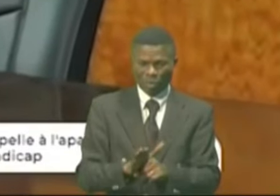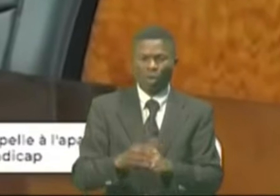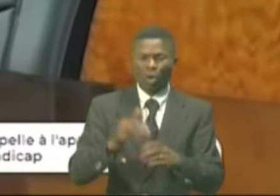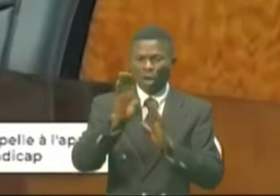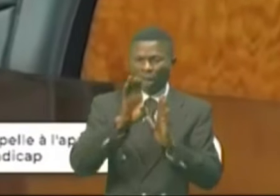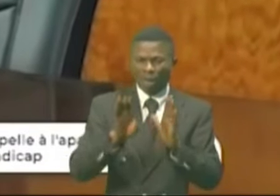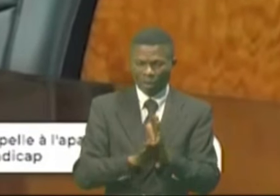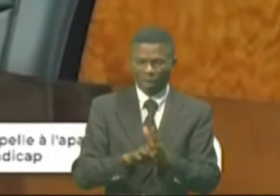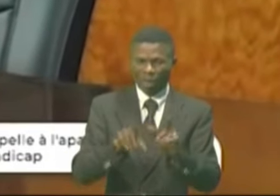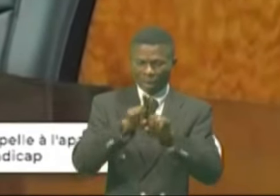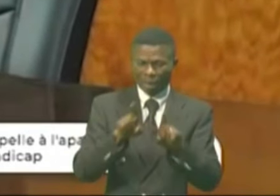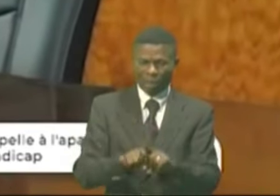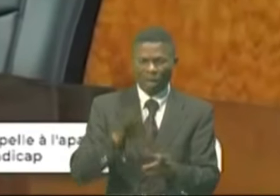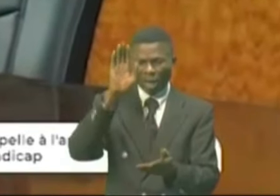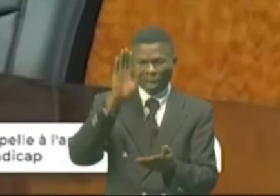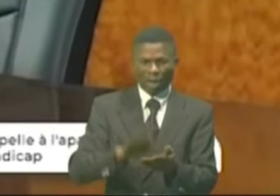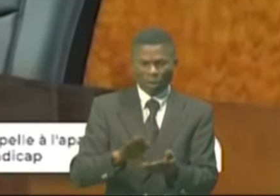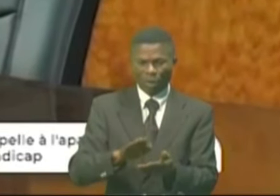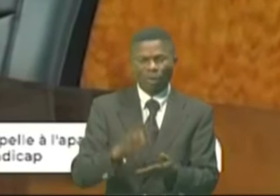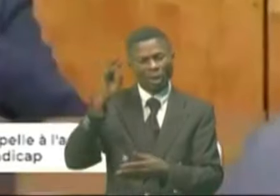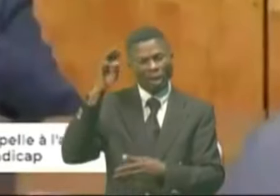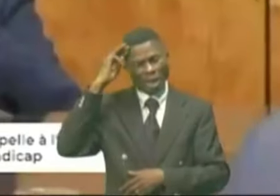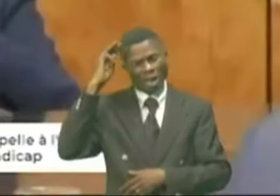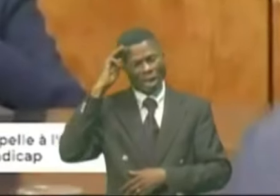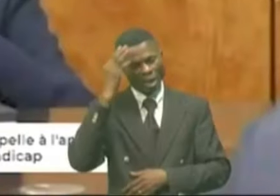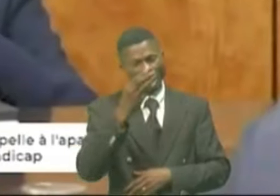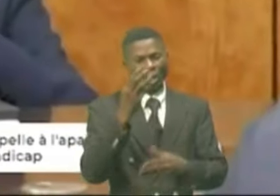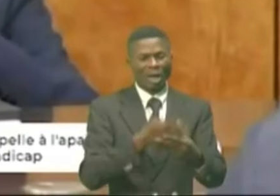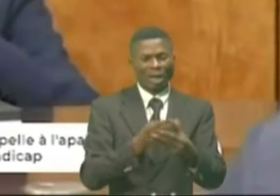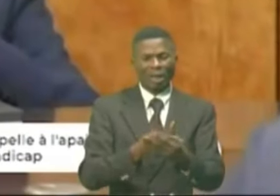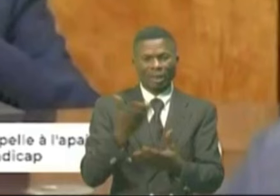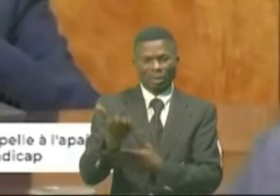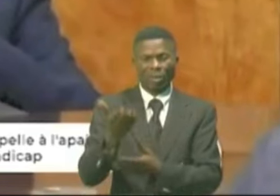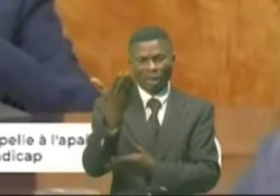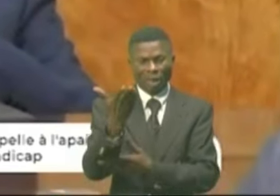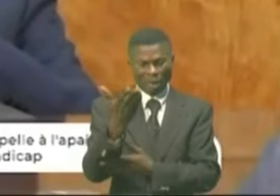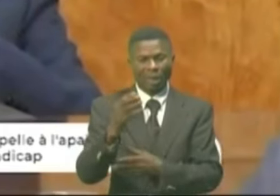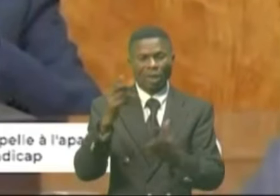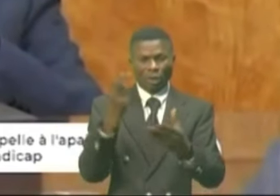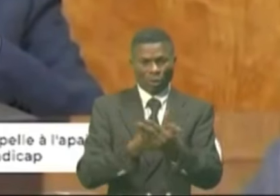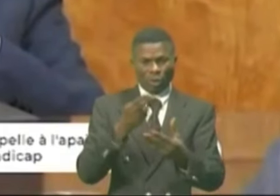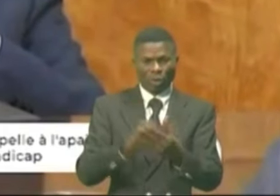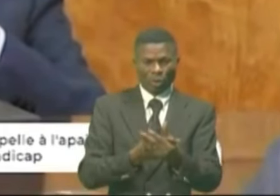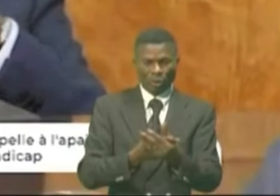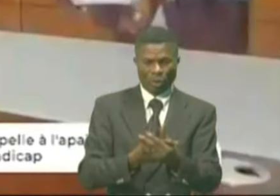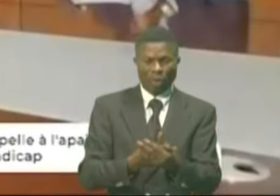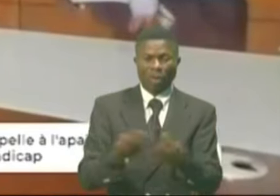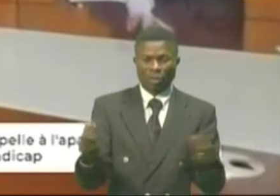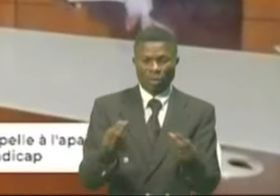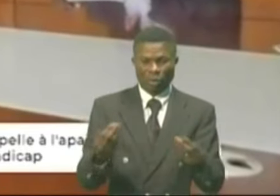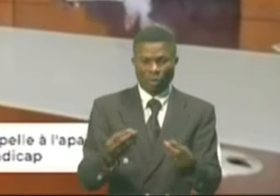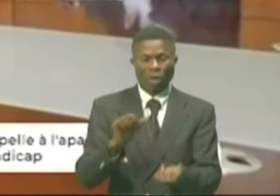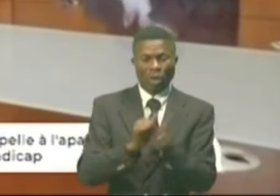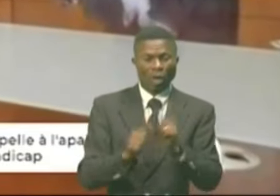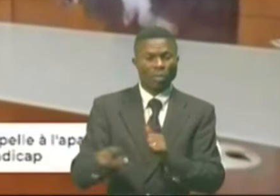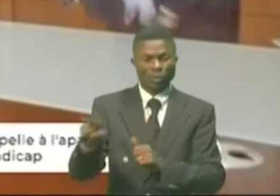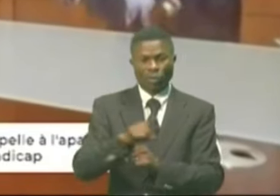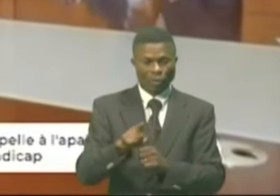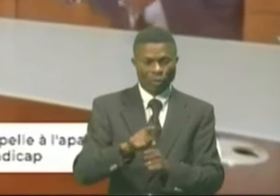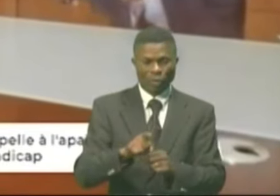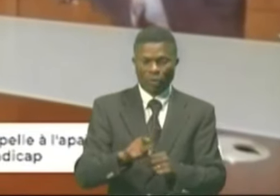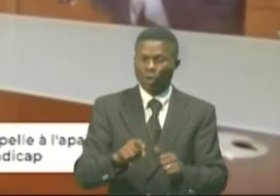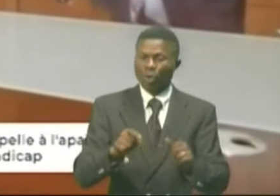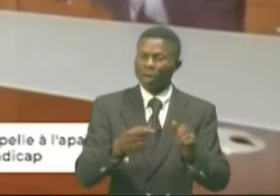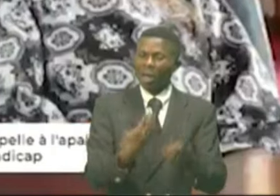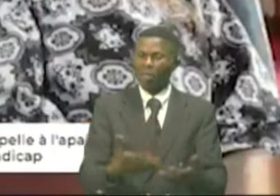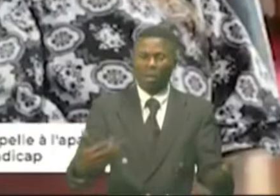et ainsi diminuer les taux de mendicité. Il a tenu à attirer leur attention sur le fait que leur situation n'est pas à faire porter à